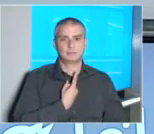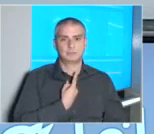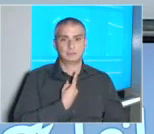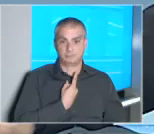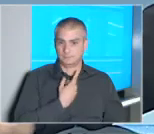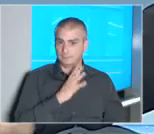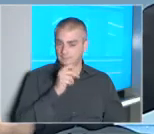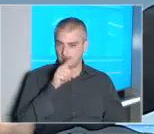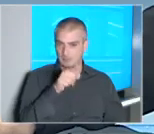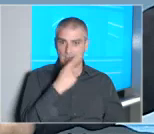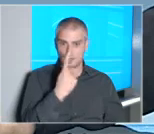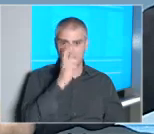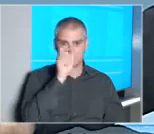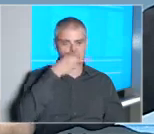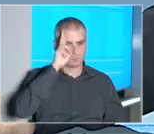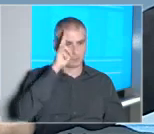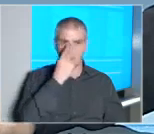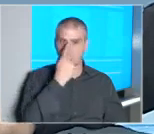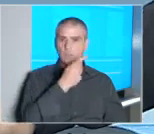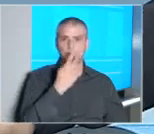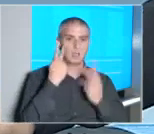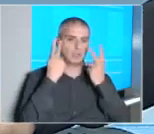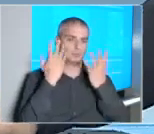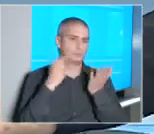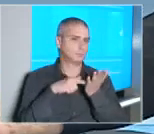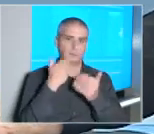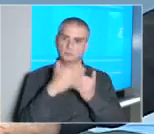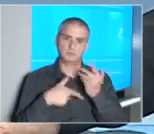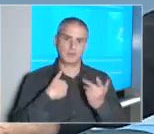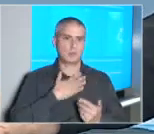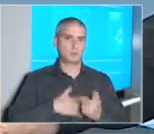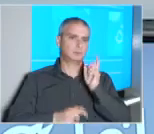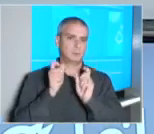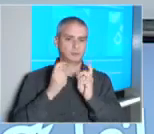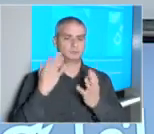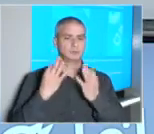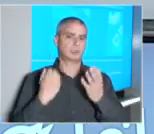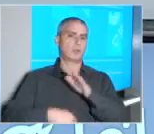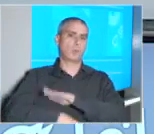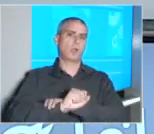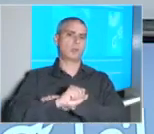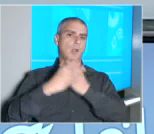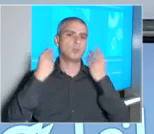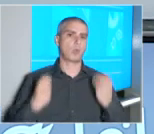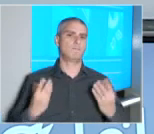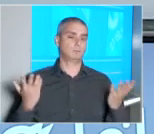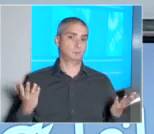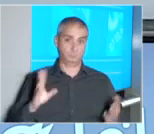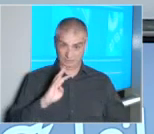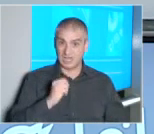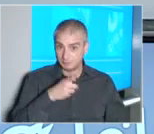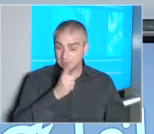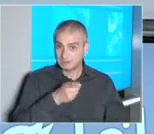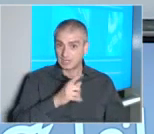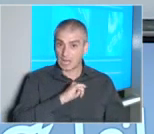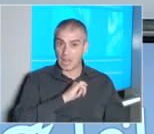האם אתה, כאיש ביתר, רואה בזה חשיבות? הרי בסופו של דבר אנחנו רוצים אנשים שישחקו כדורגל איכותי. האם